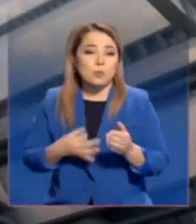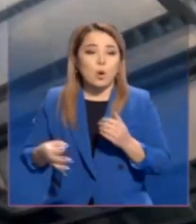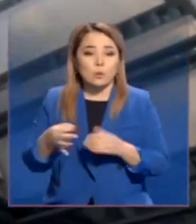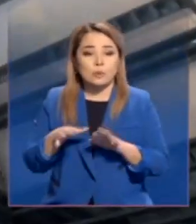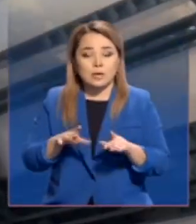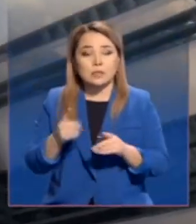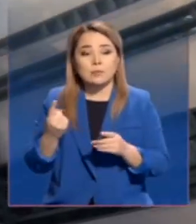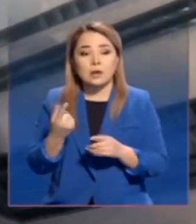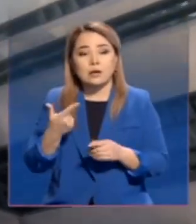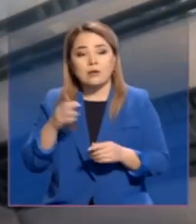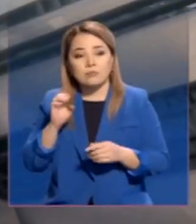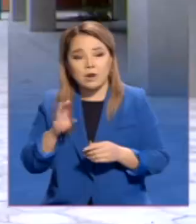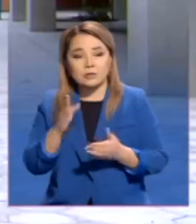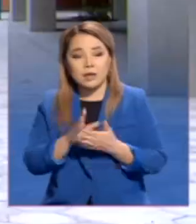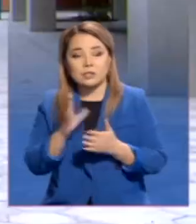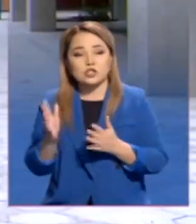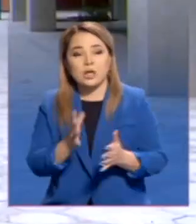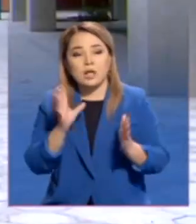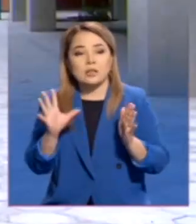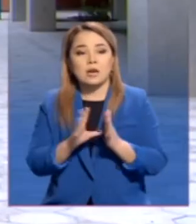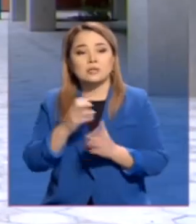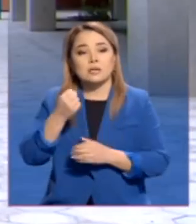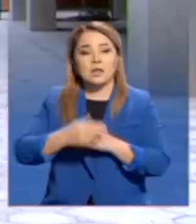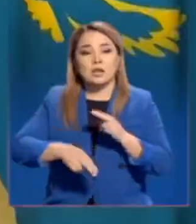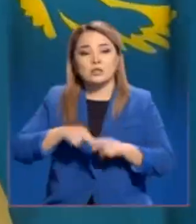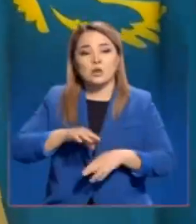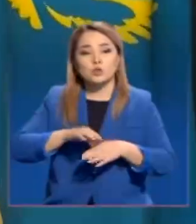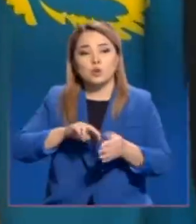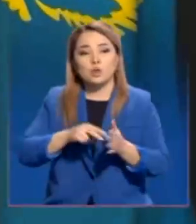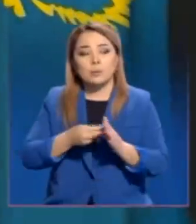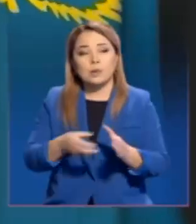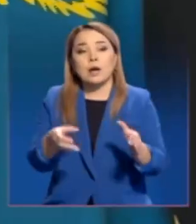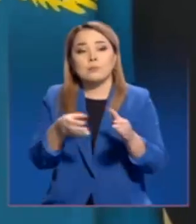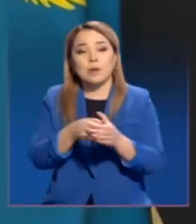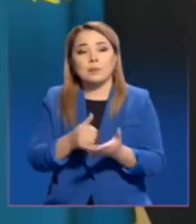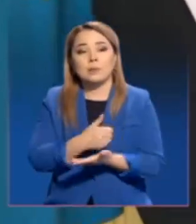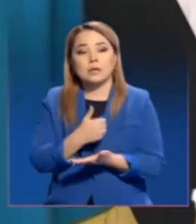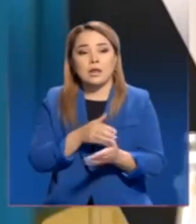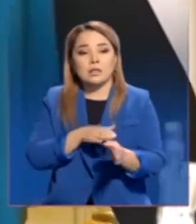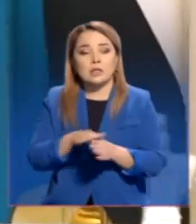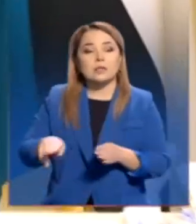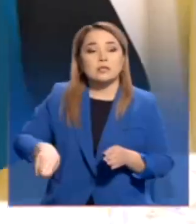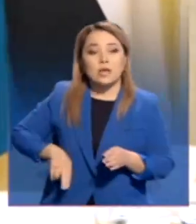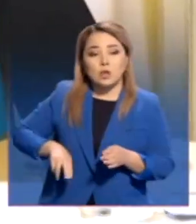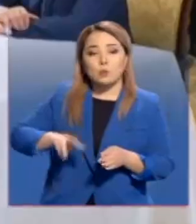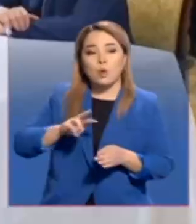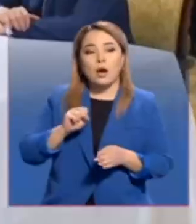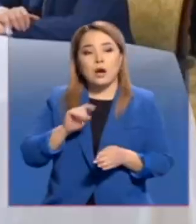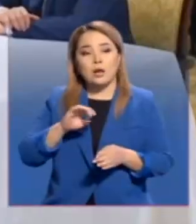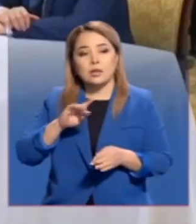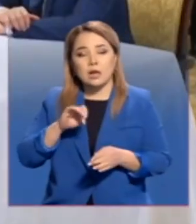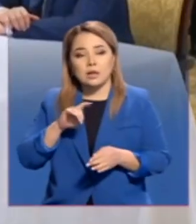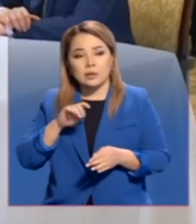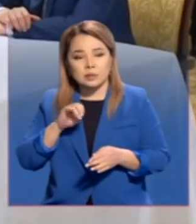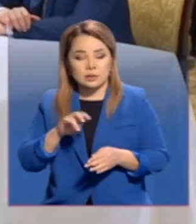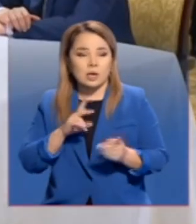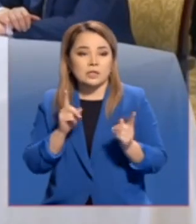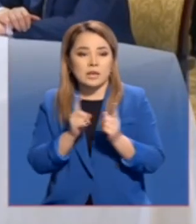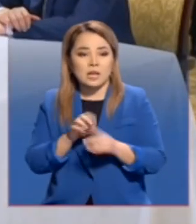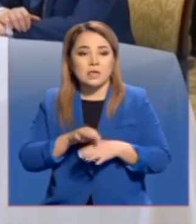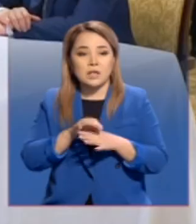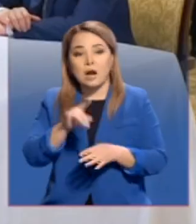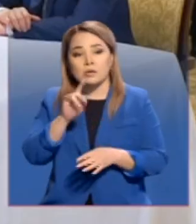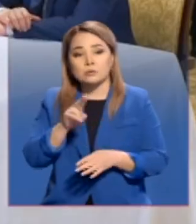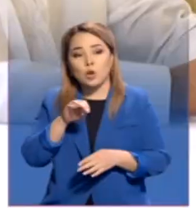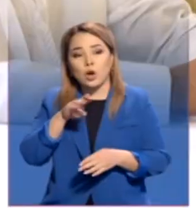облыстарында 1 гигаватт жел электр станциясын салуды жоспарлап отыр. Компанияның бас атқарушы директоры Мұхаммед Әл-Рамахимен кездескен Қасым Жомарт